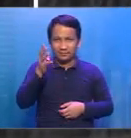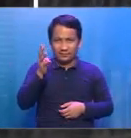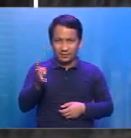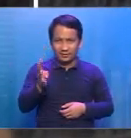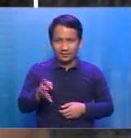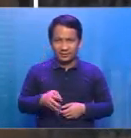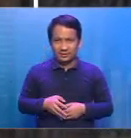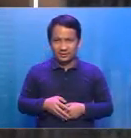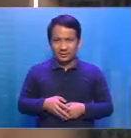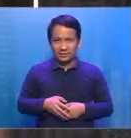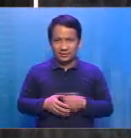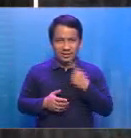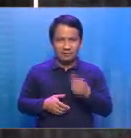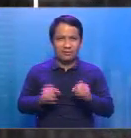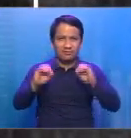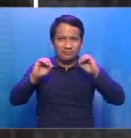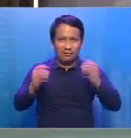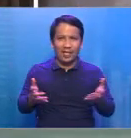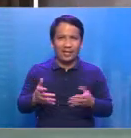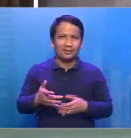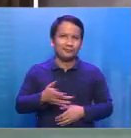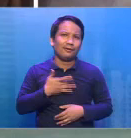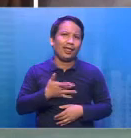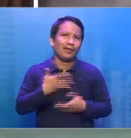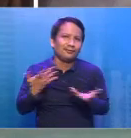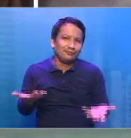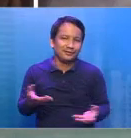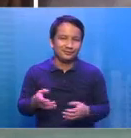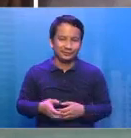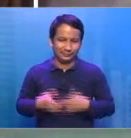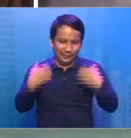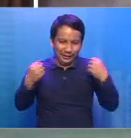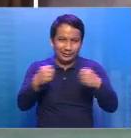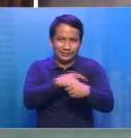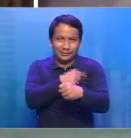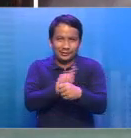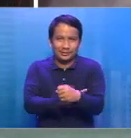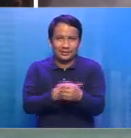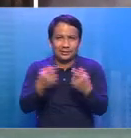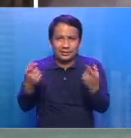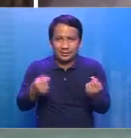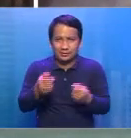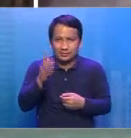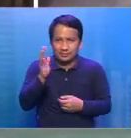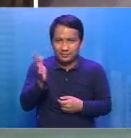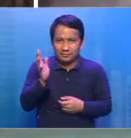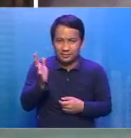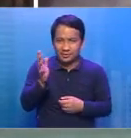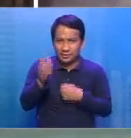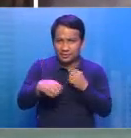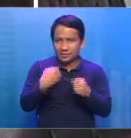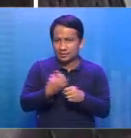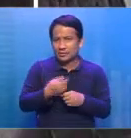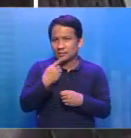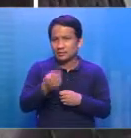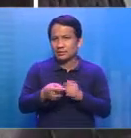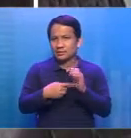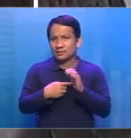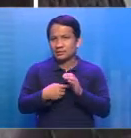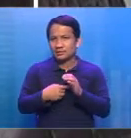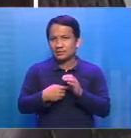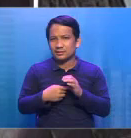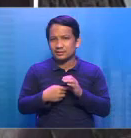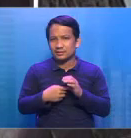40 kilo, pero parang manilang ito kay Master Wang. 50 taon nang ginagawa ni Master Wang ang tinatawag na